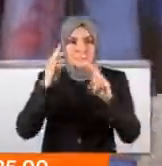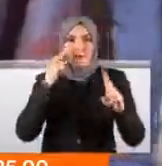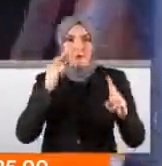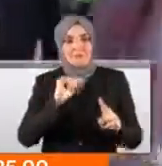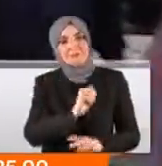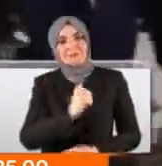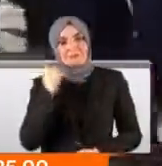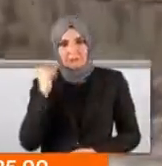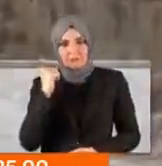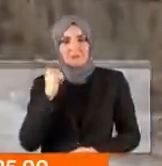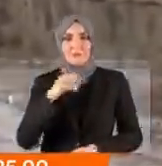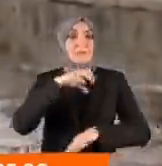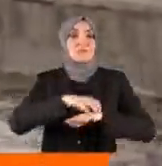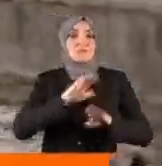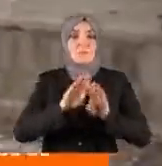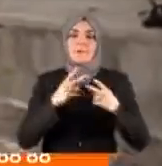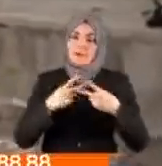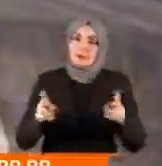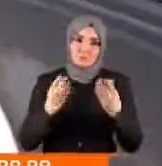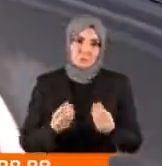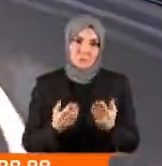Aksa'nın kapıları tekrar açıldı